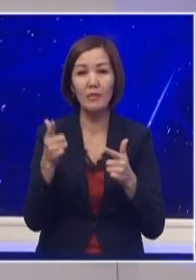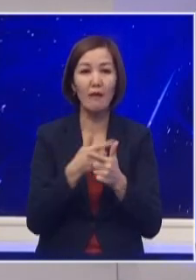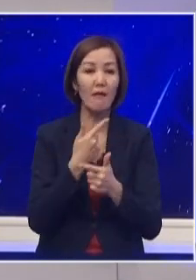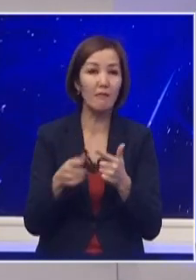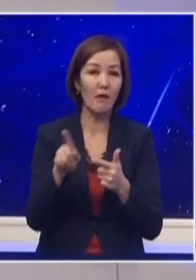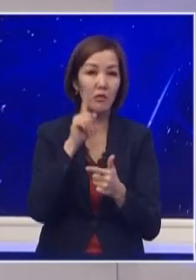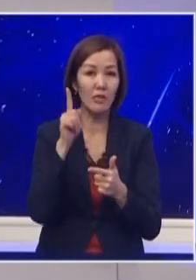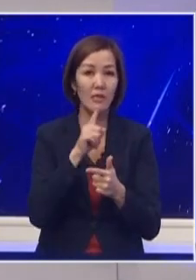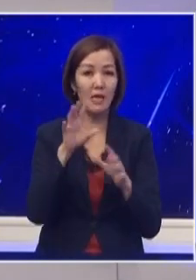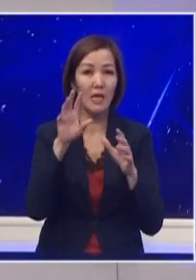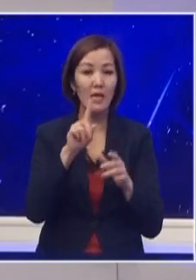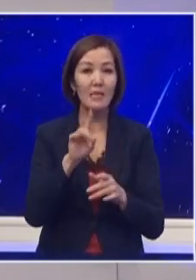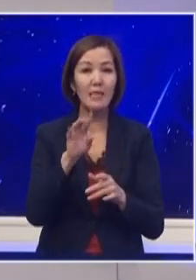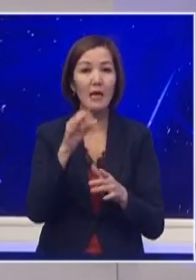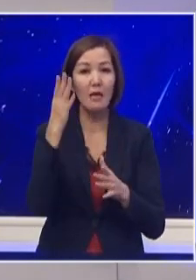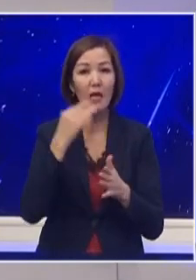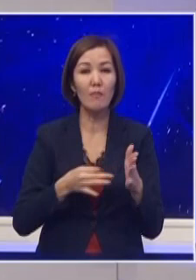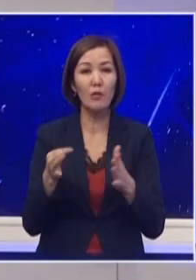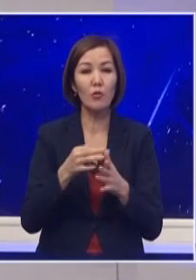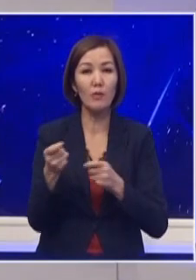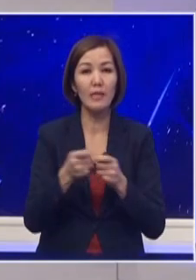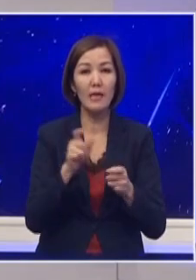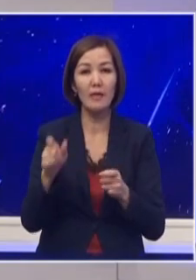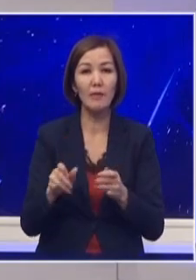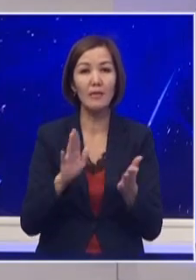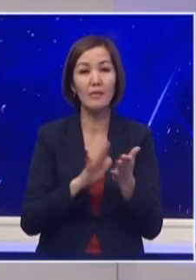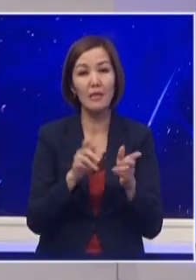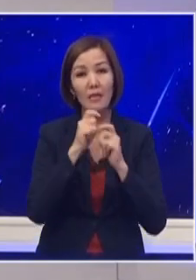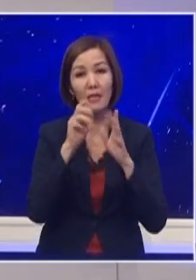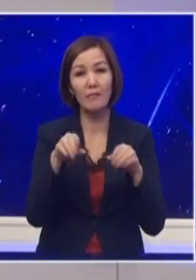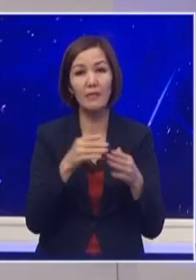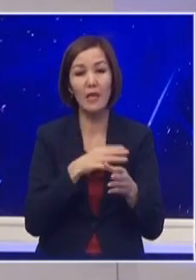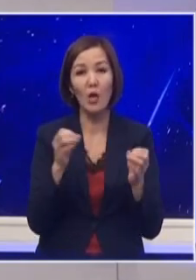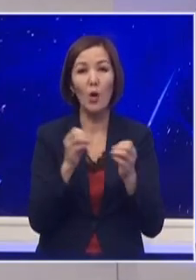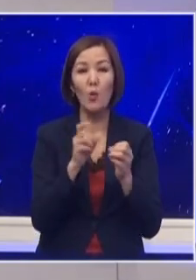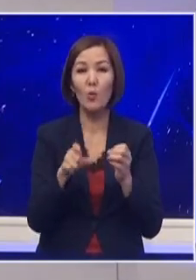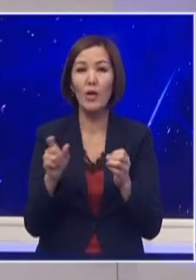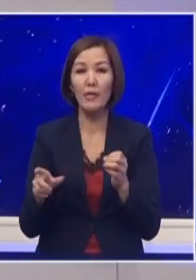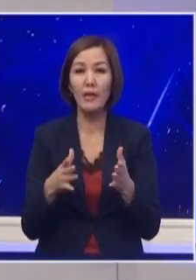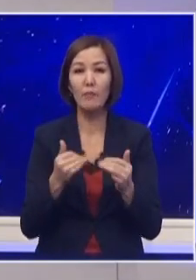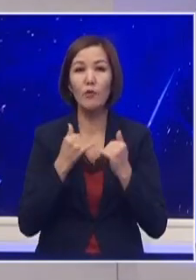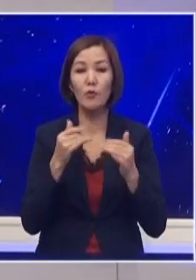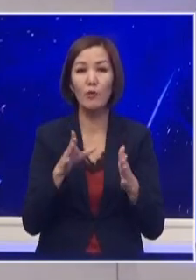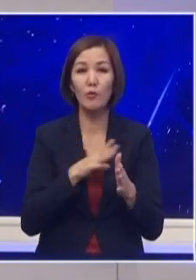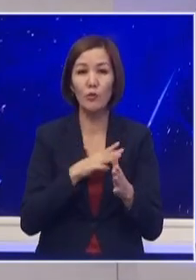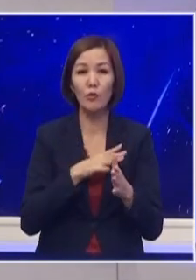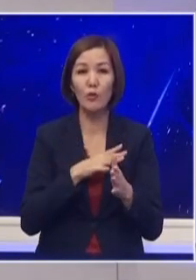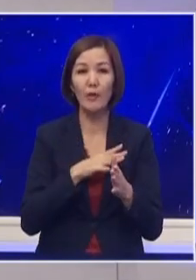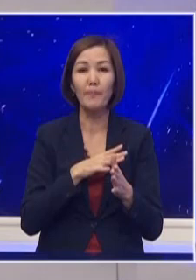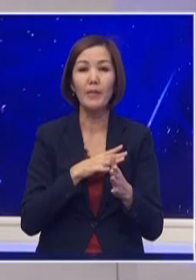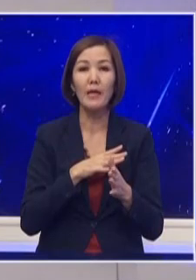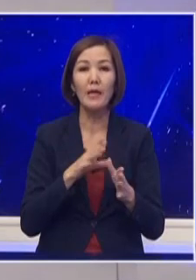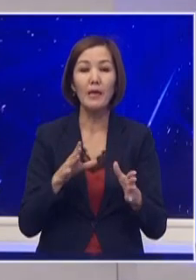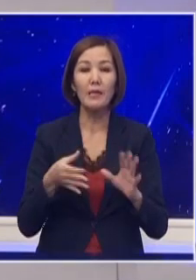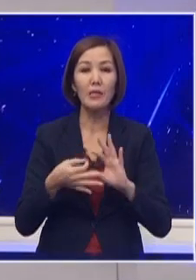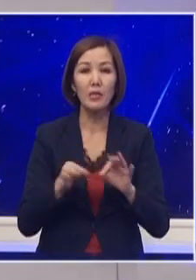жастарға Заңғар Алматы облысы әкімінің арнайы сыйлығы табысталды. Оның аса мамандығы иесі құрмет төрінен көрініп, мерейі